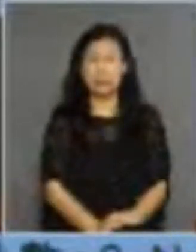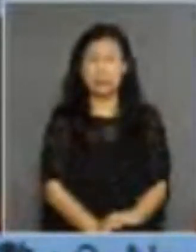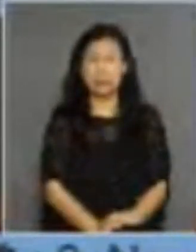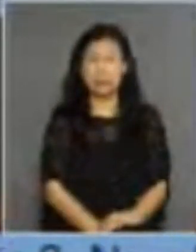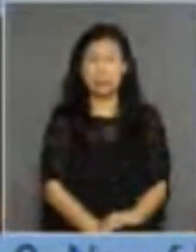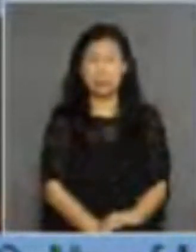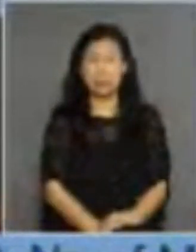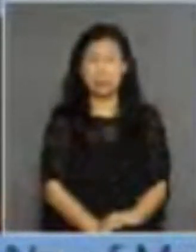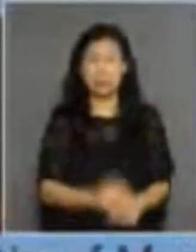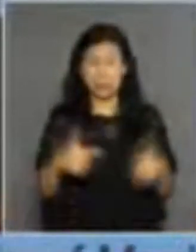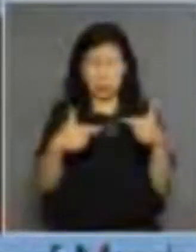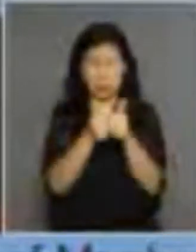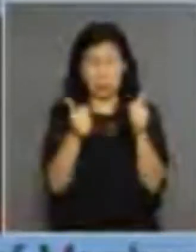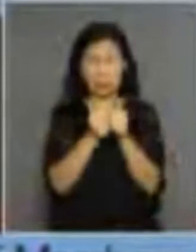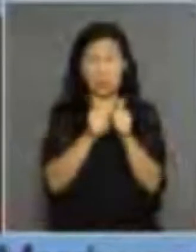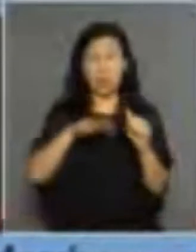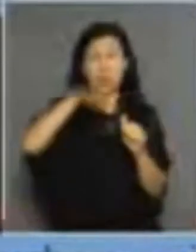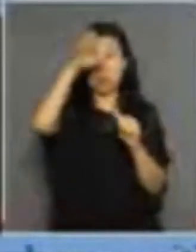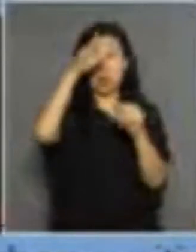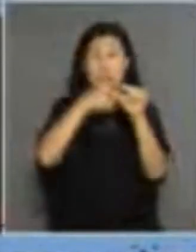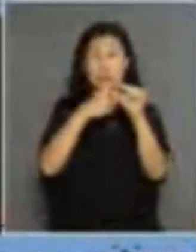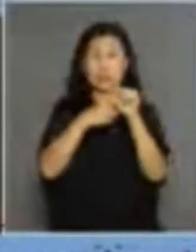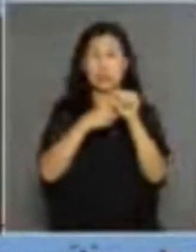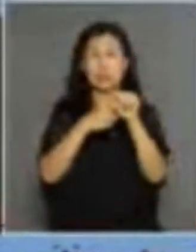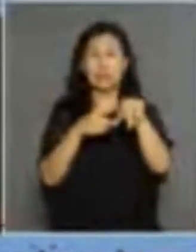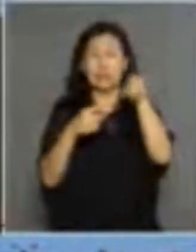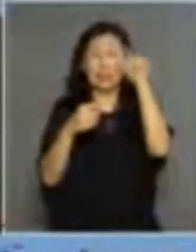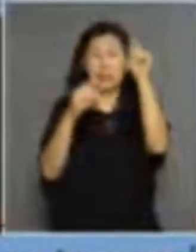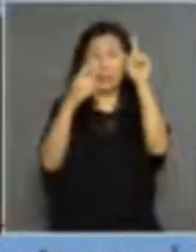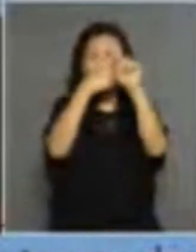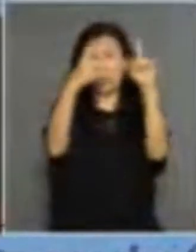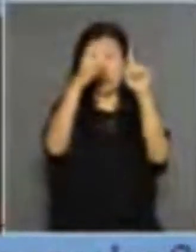呢個適齡嘅高中生得19%